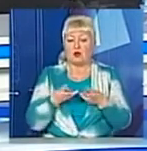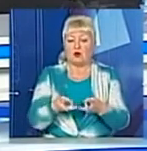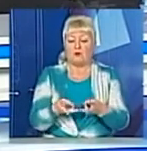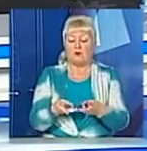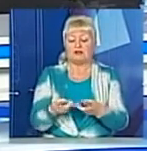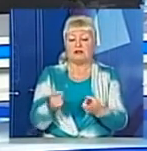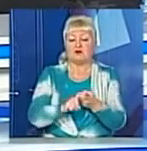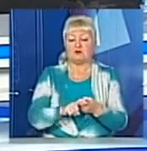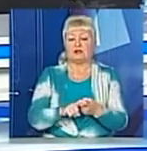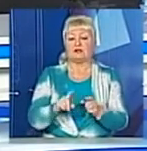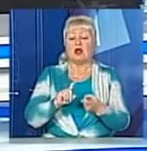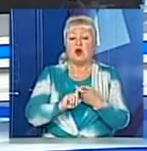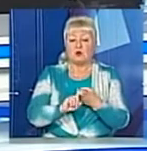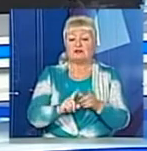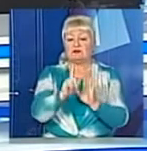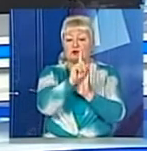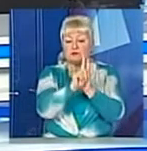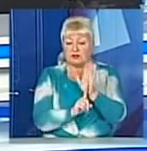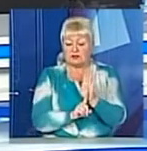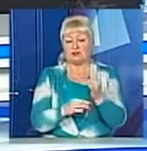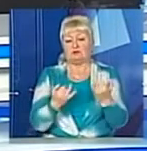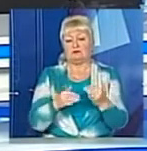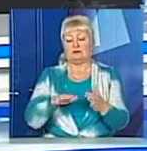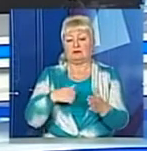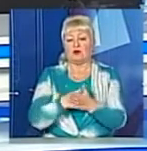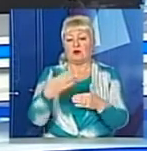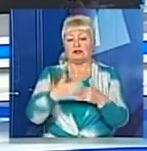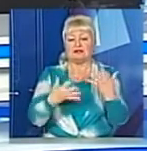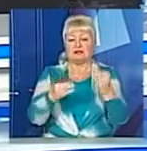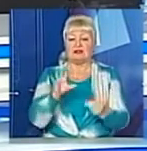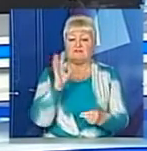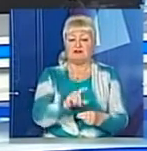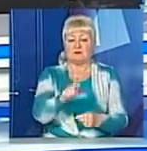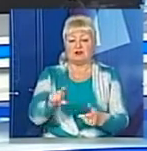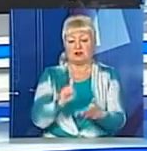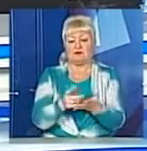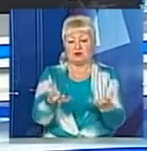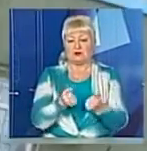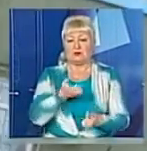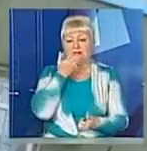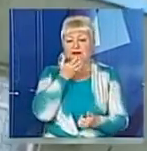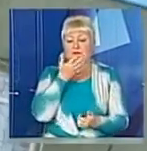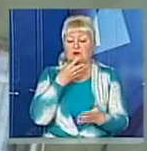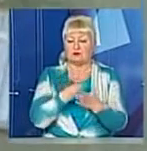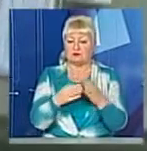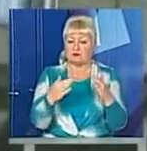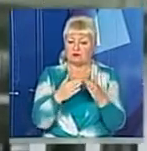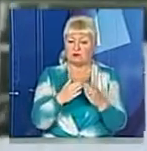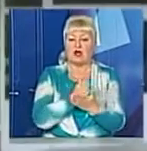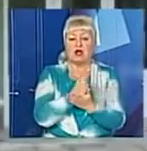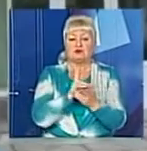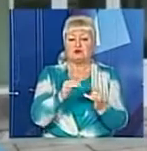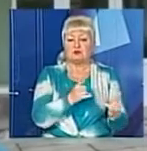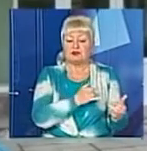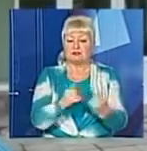зв'язку з пониженням температури, тому до кінця дня всі мешканці повинні отримати тепло в свої домівки. Всі служби, які забезпечують